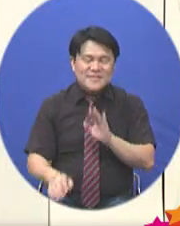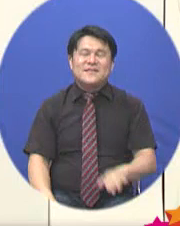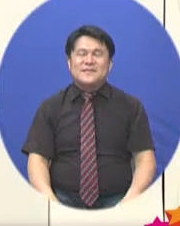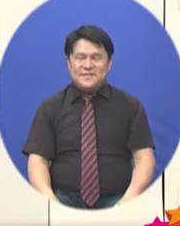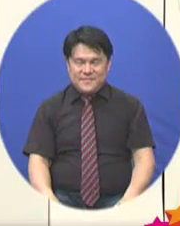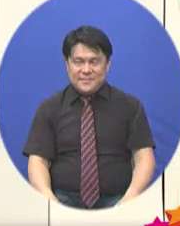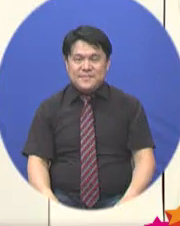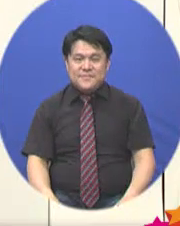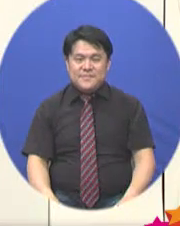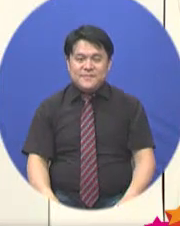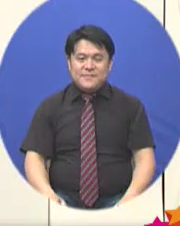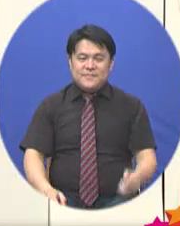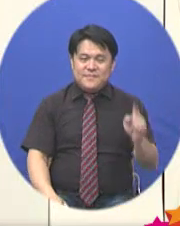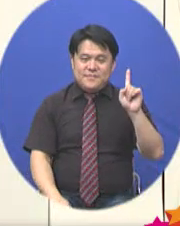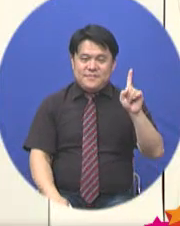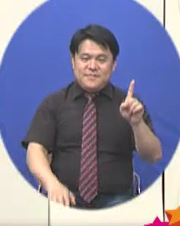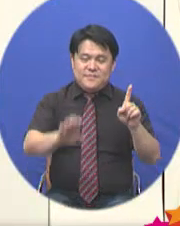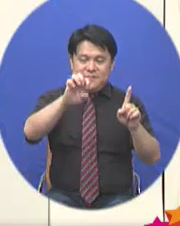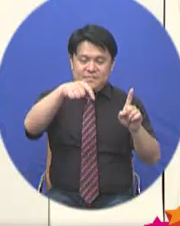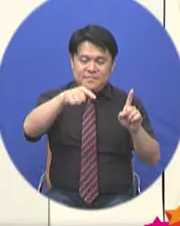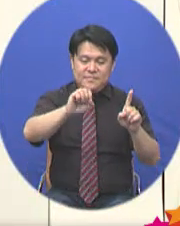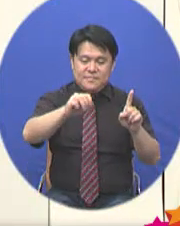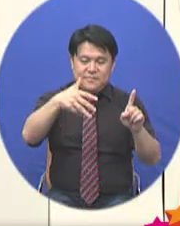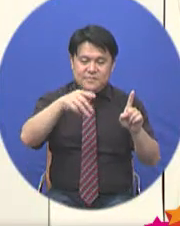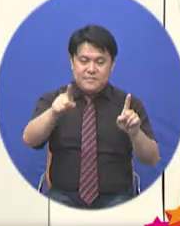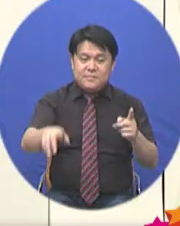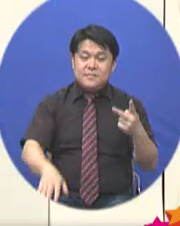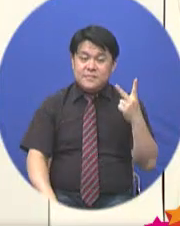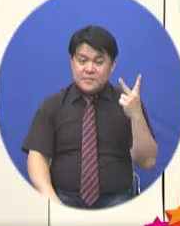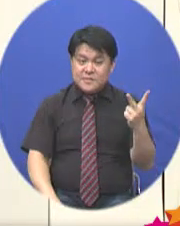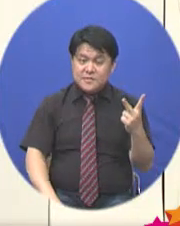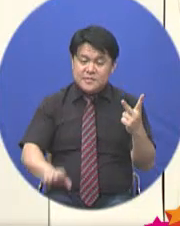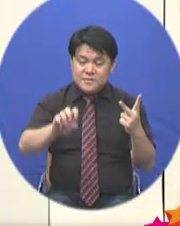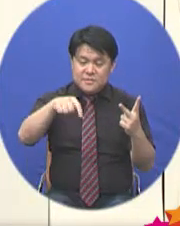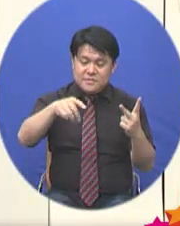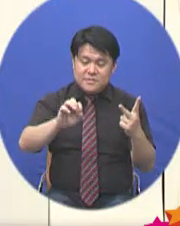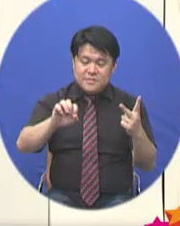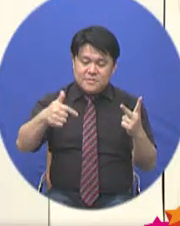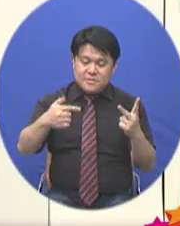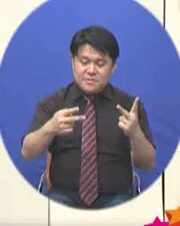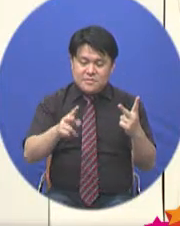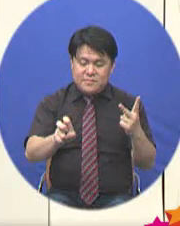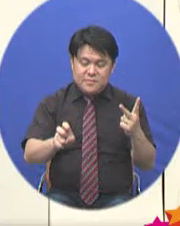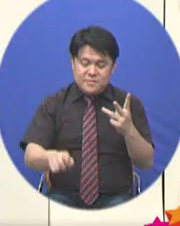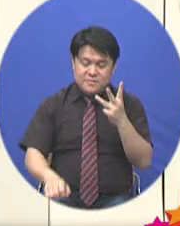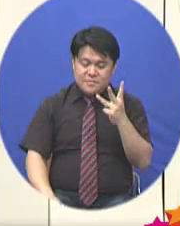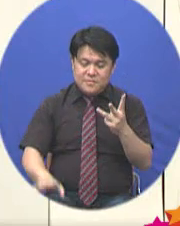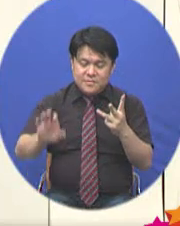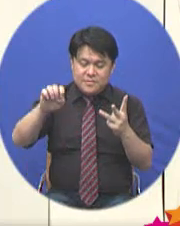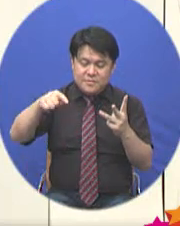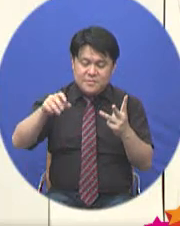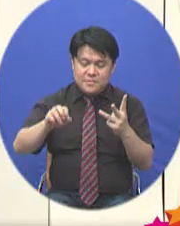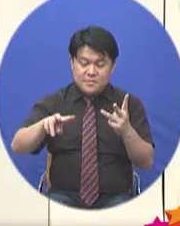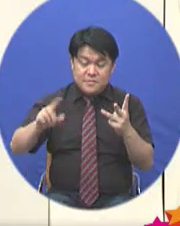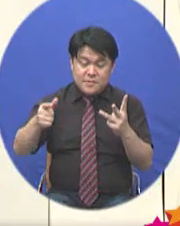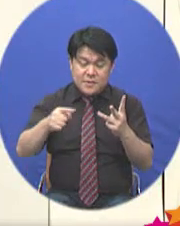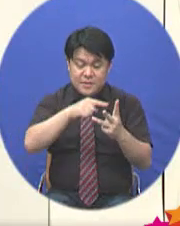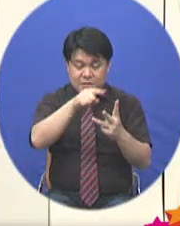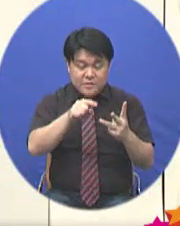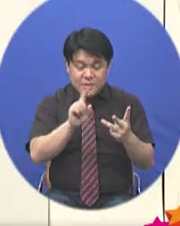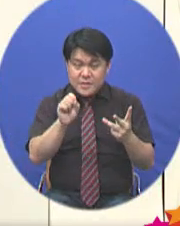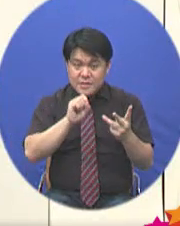음악 선생님 맞춰서 하던 거. 1번 풍차, 2번 풍금, 3번 풍선. 정답 아시는